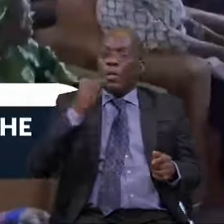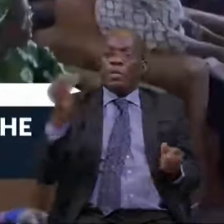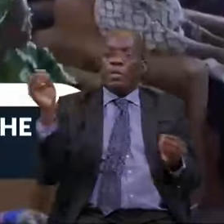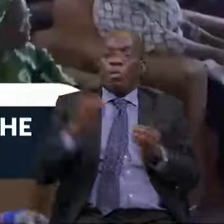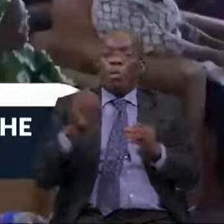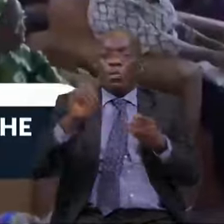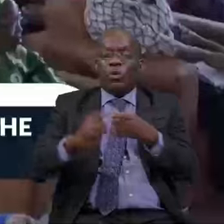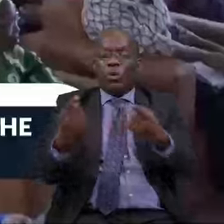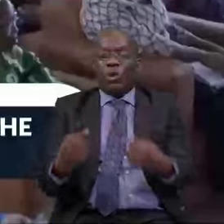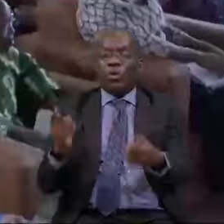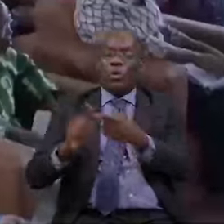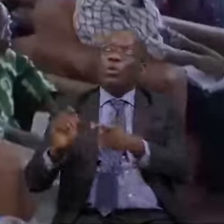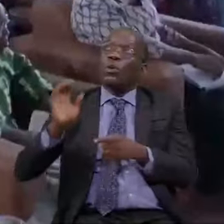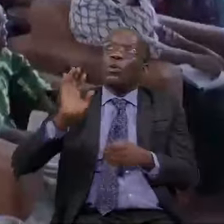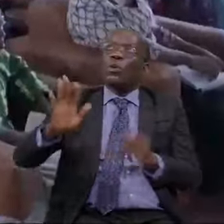Christ,